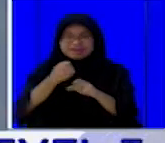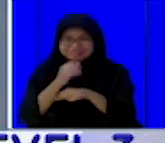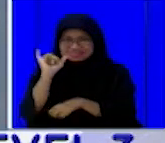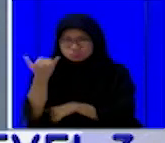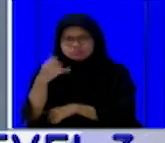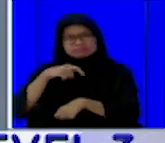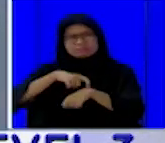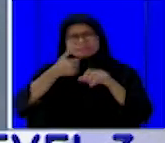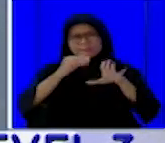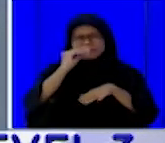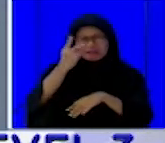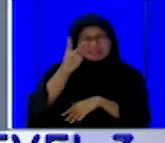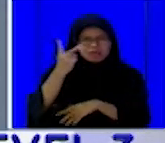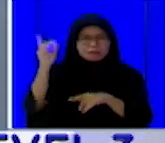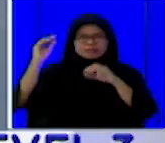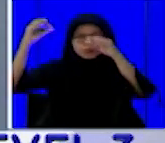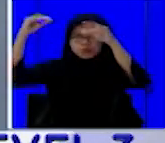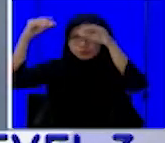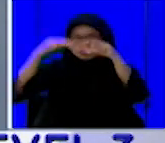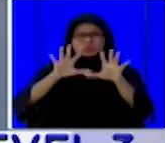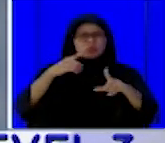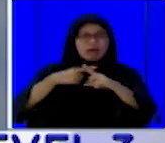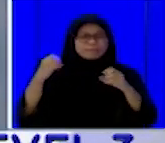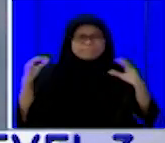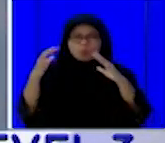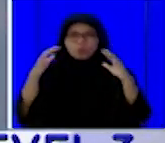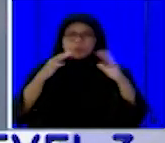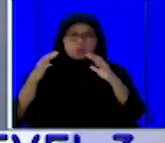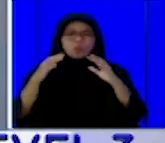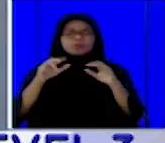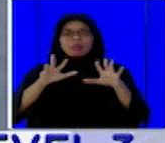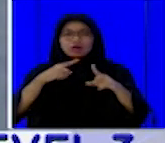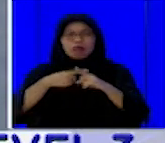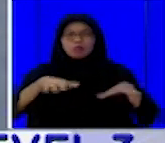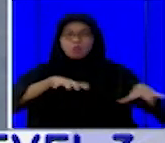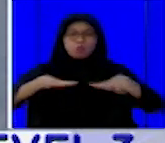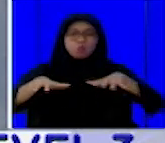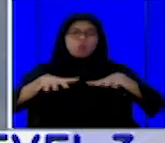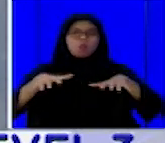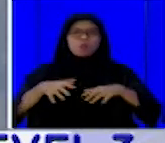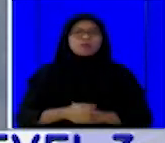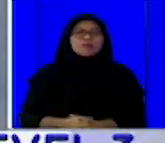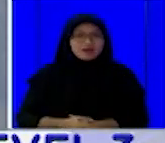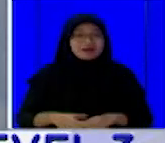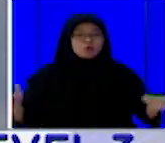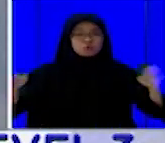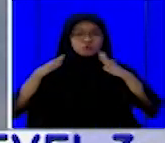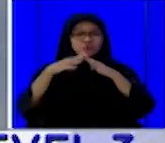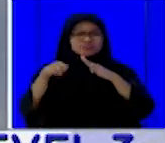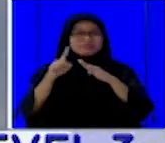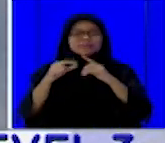tadi terdapat guguran sebanyak 10 kali, hembusan sebanyak 9 kali, serta gempa tektonik jauh sebanyak 1